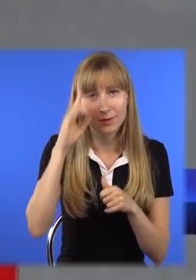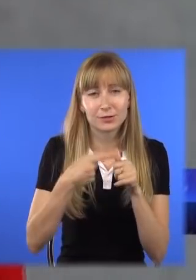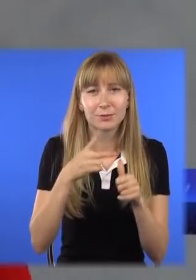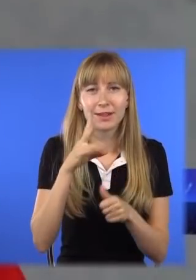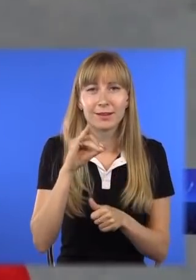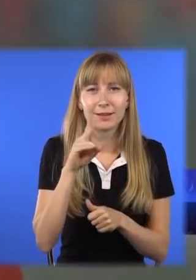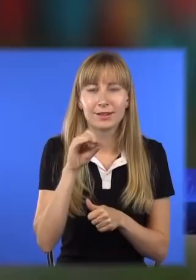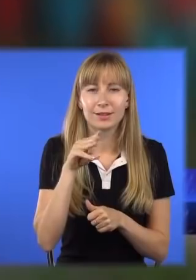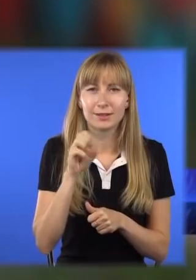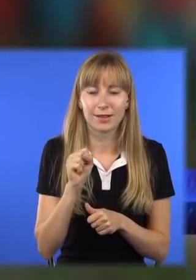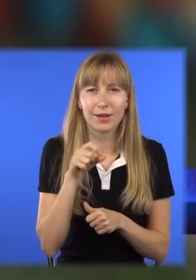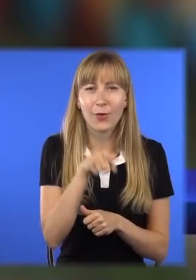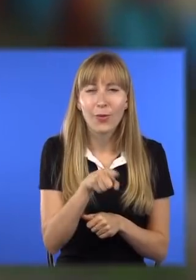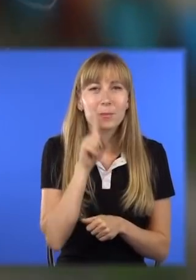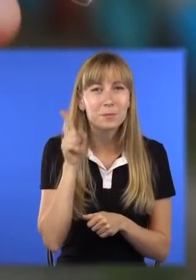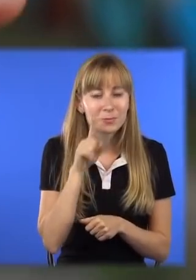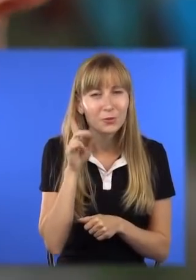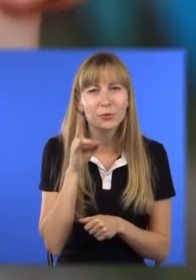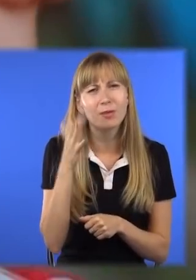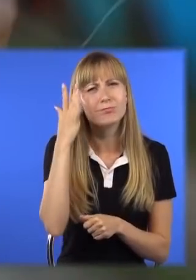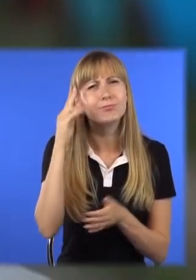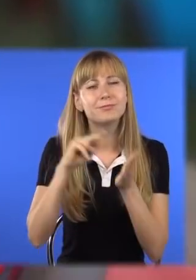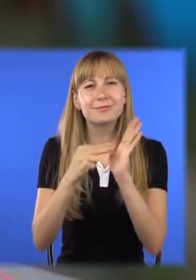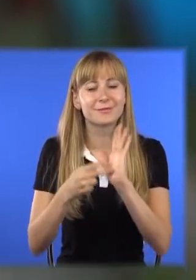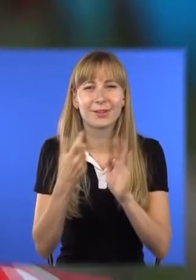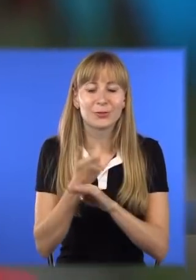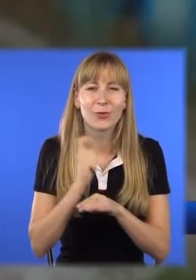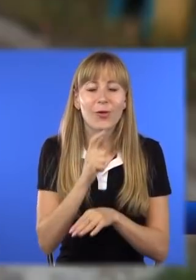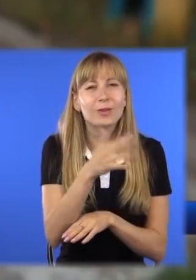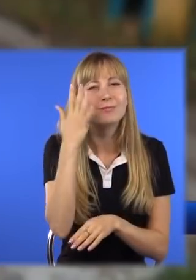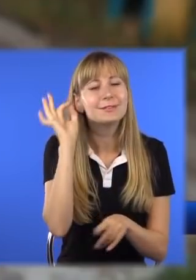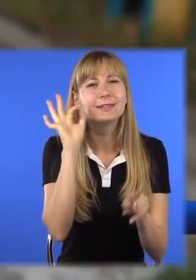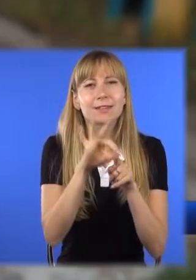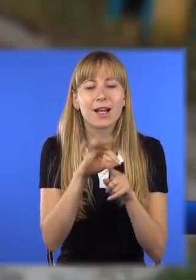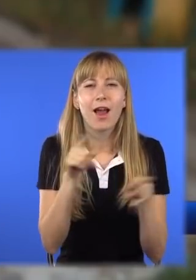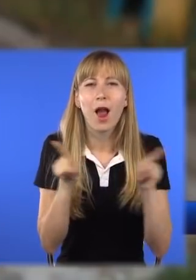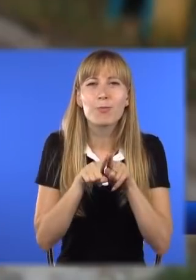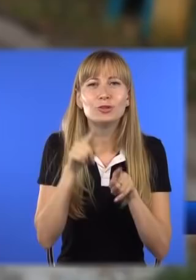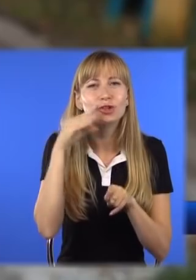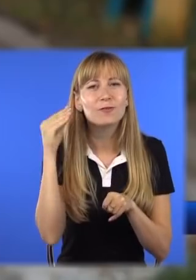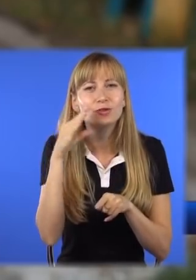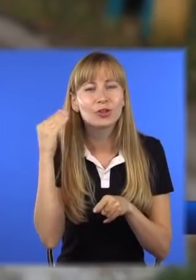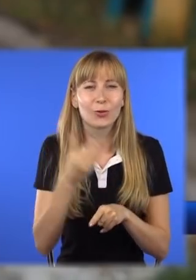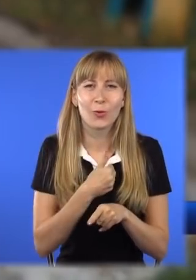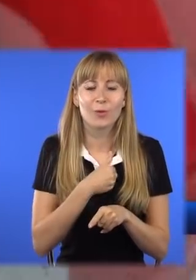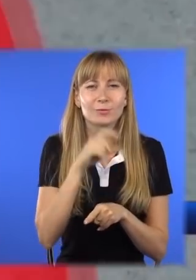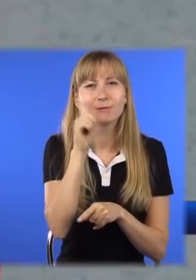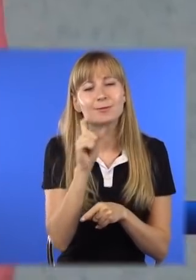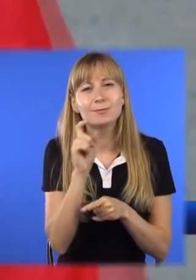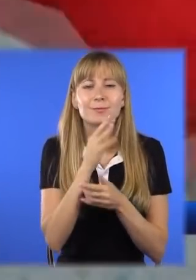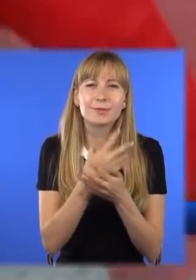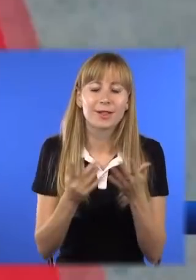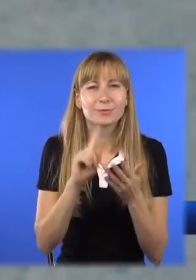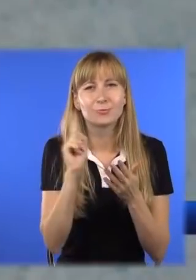нього наполеонівські. Хлопчик мріє стати другим Шевченком. І в нього є усі шанси, бо він, ну, дуже бойовий.